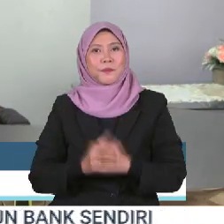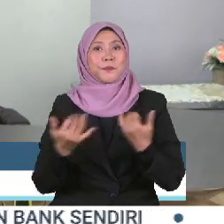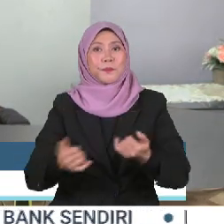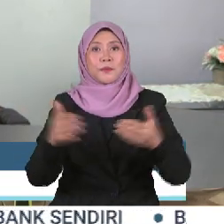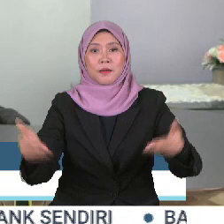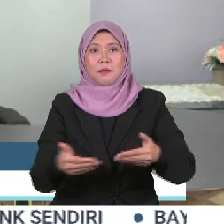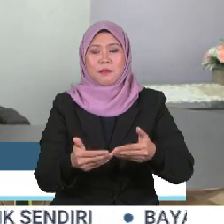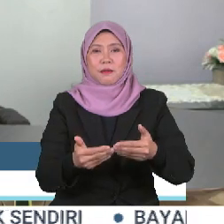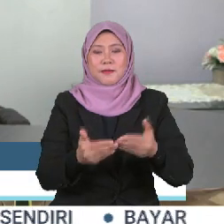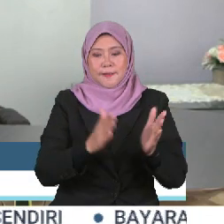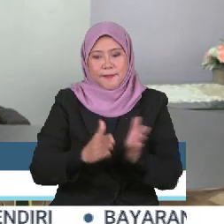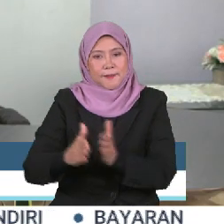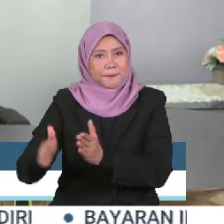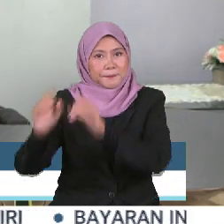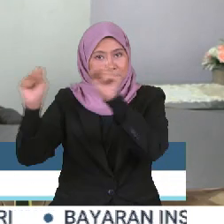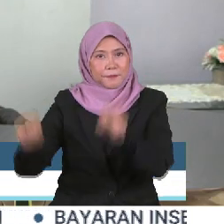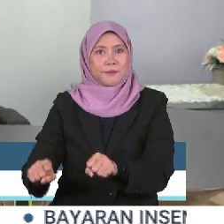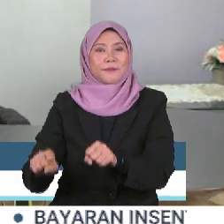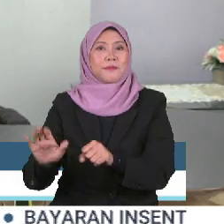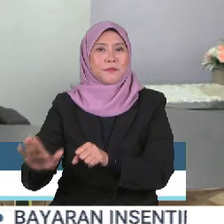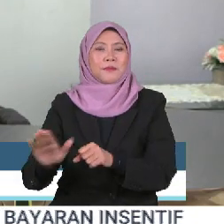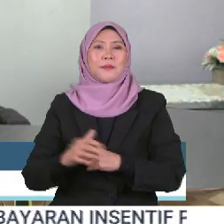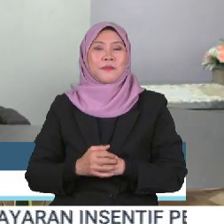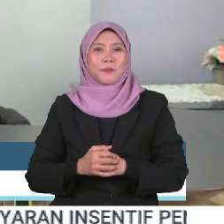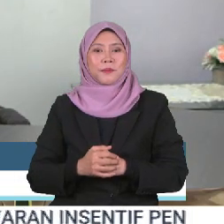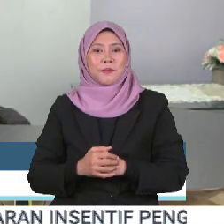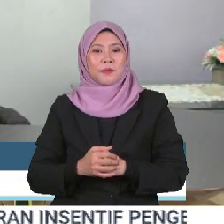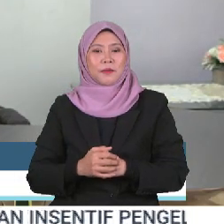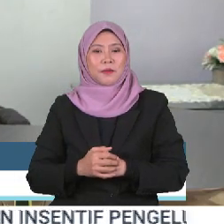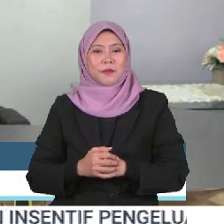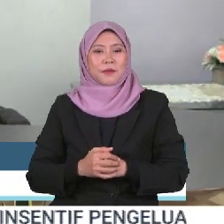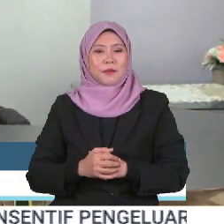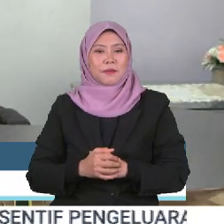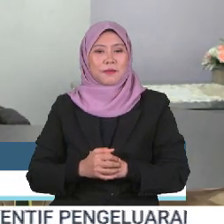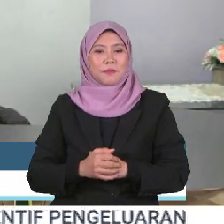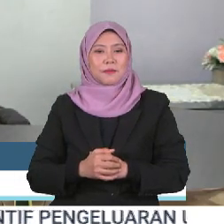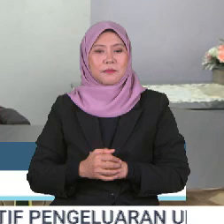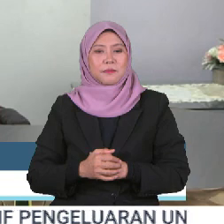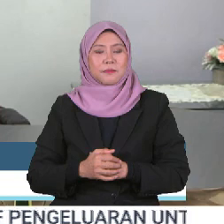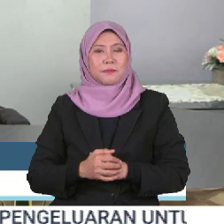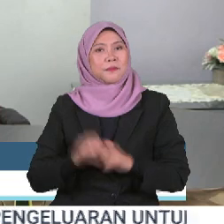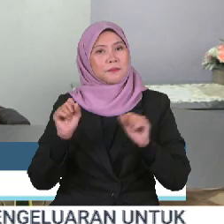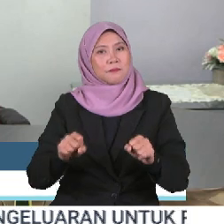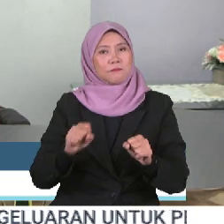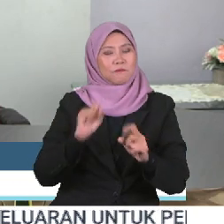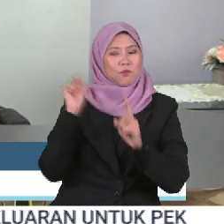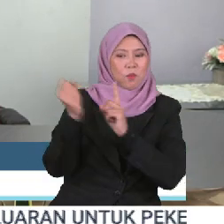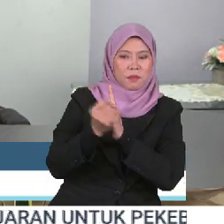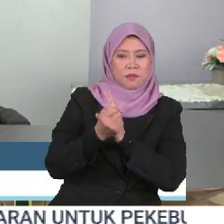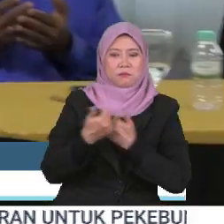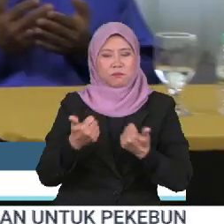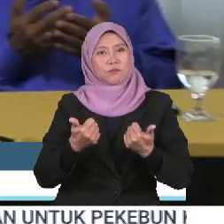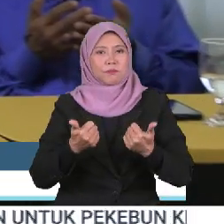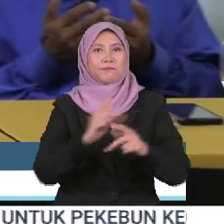memperkenalkan sistem macam ni, dia lebih membuatkan environment di sini